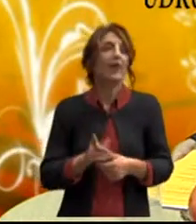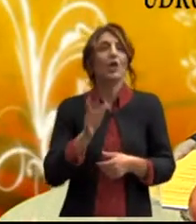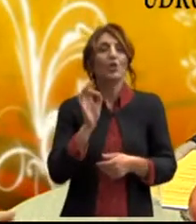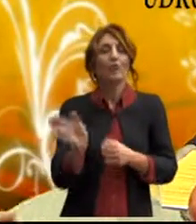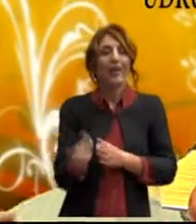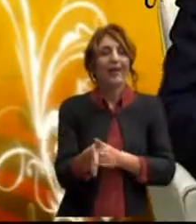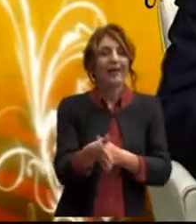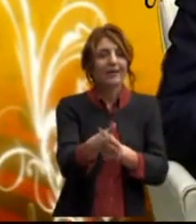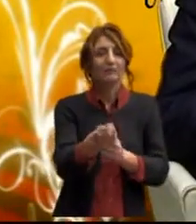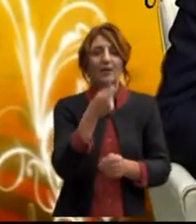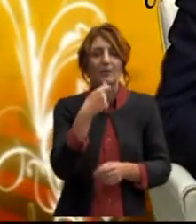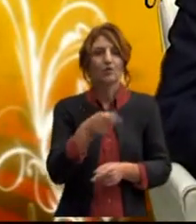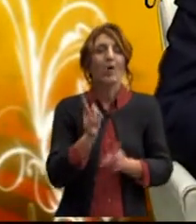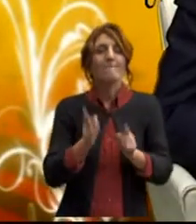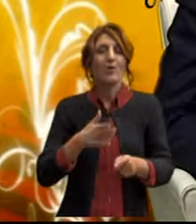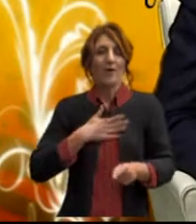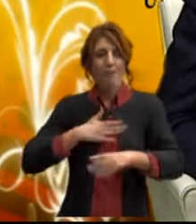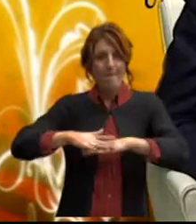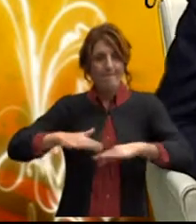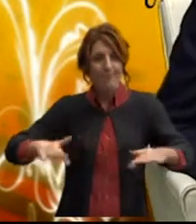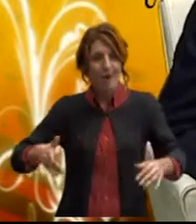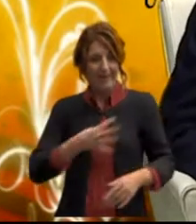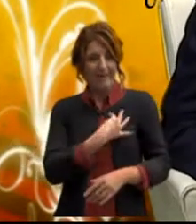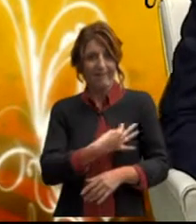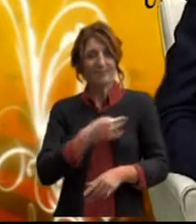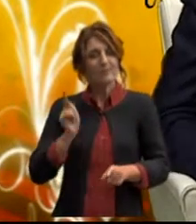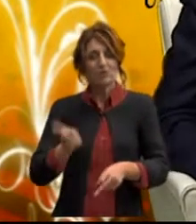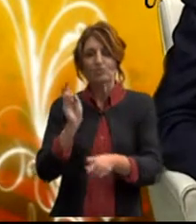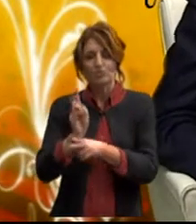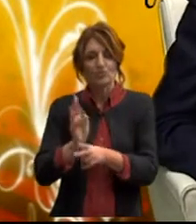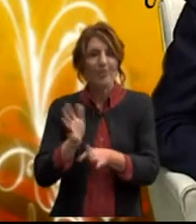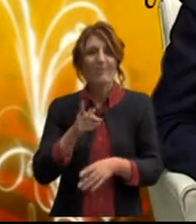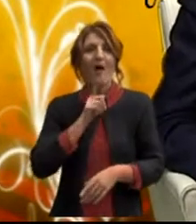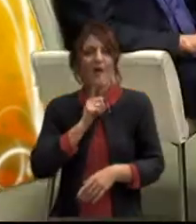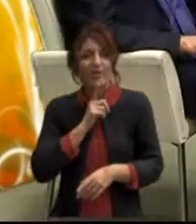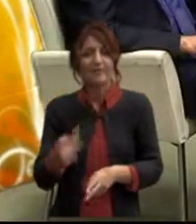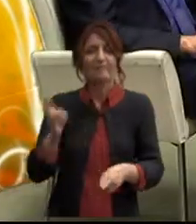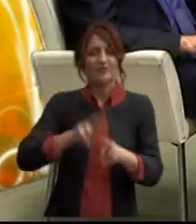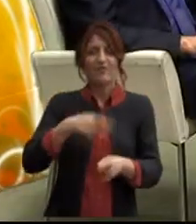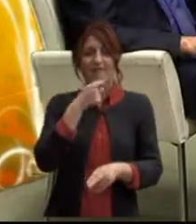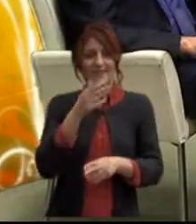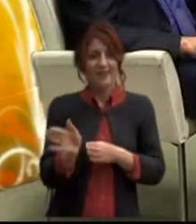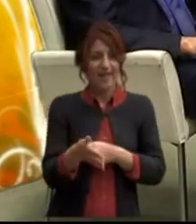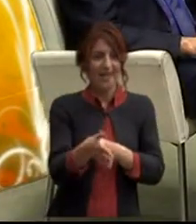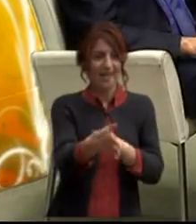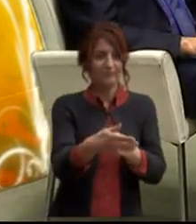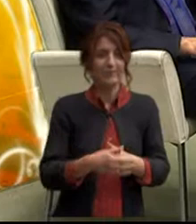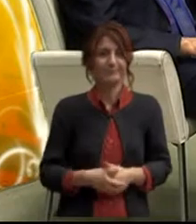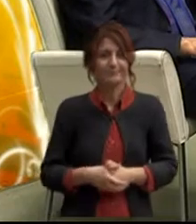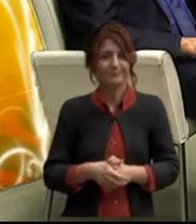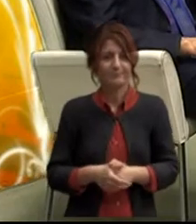iz Jadranskog mora, dakle. I zato moramo čuvati more da ne ga ne zagade. Da ga ne zagadimo, ali i ono još što je važno, evo vi